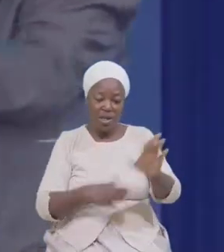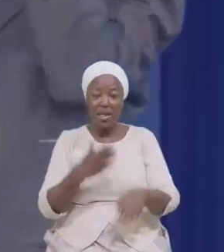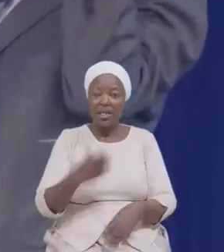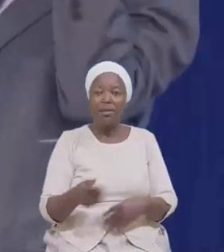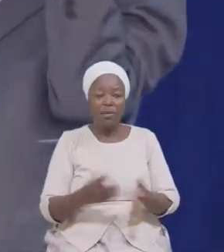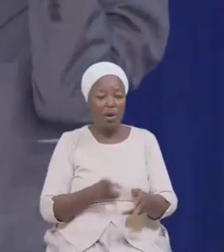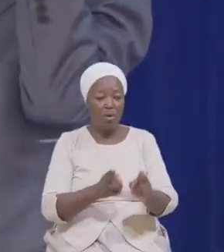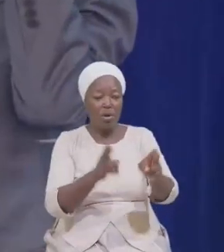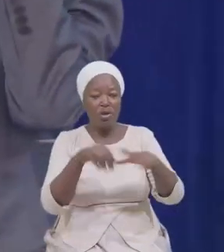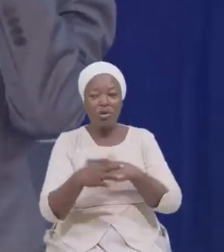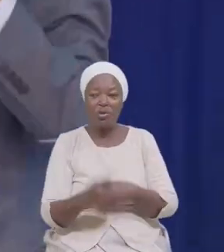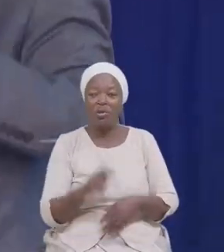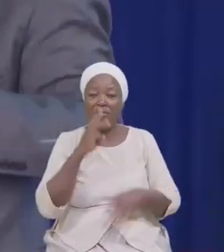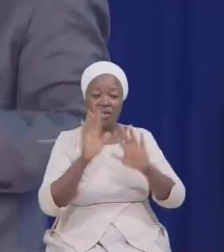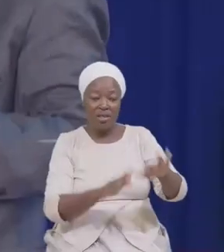dans la mer.